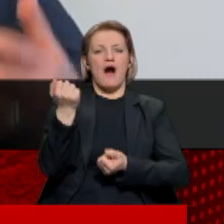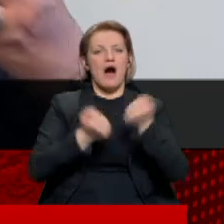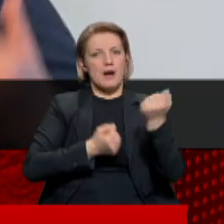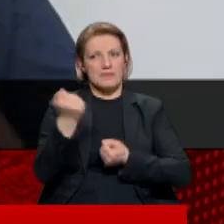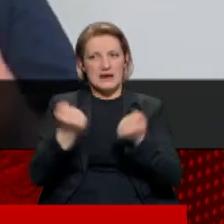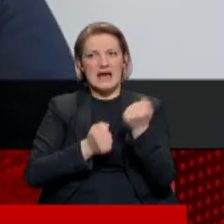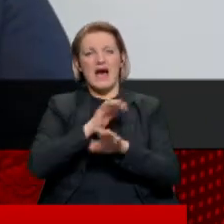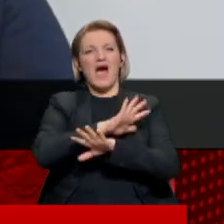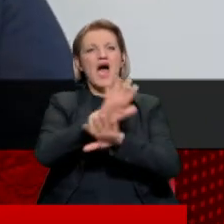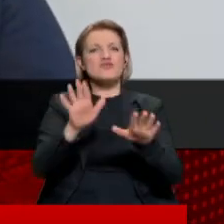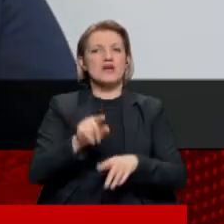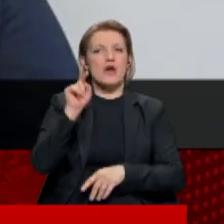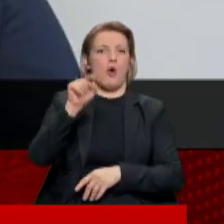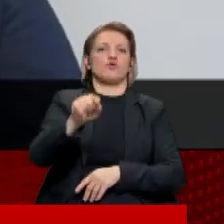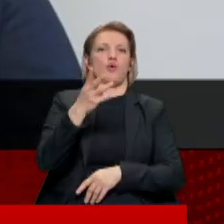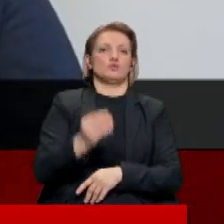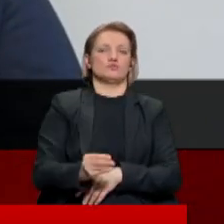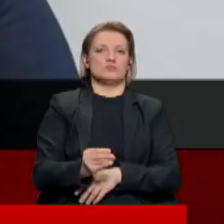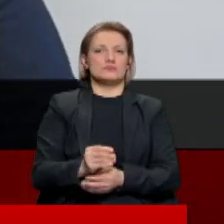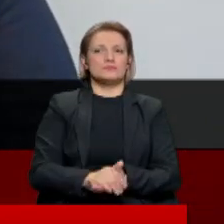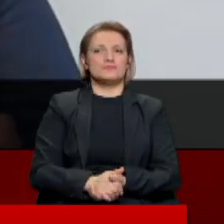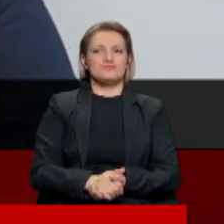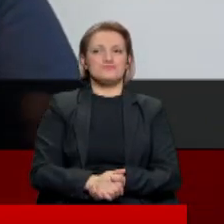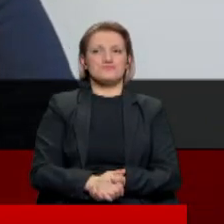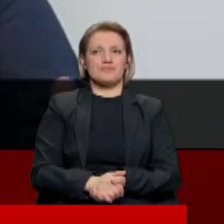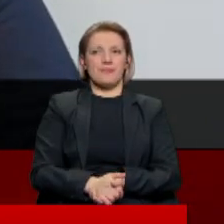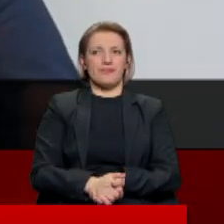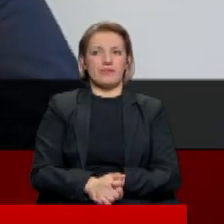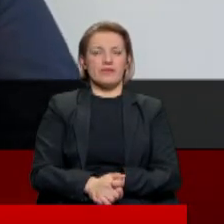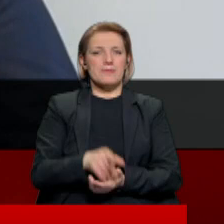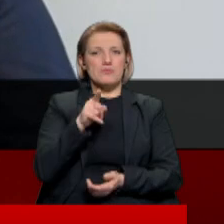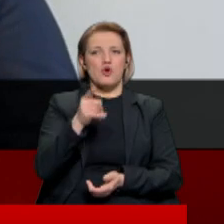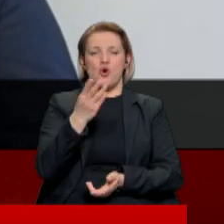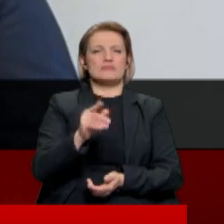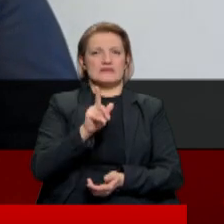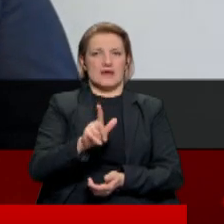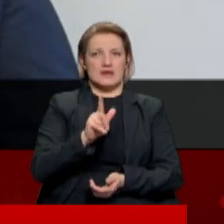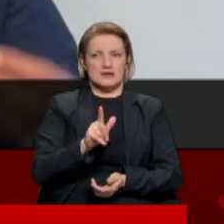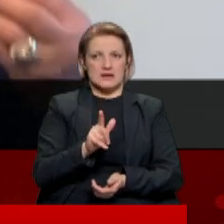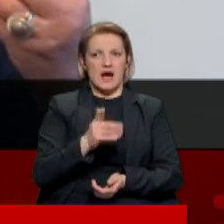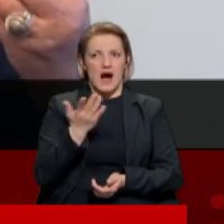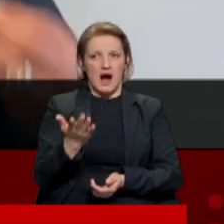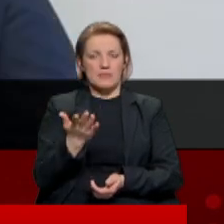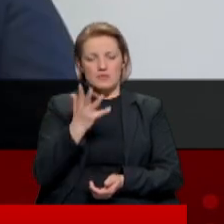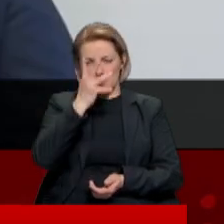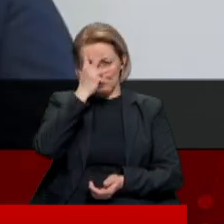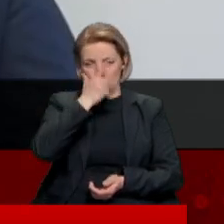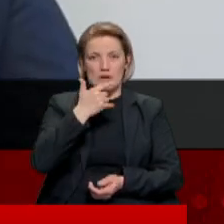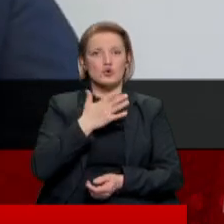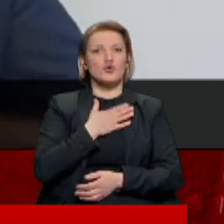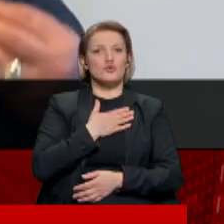aracıyla, her şeyiyle orada olur. Bunu yani böyle olması gerekir. Ama